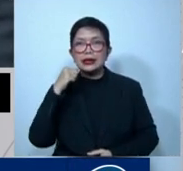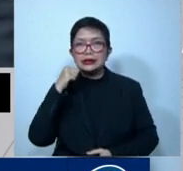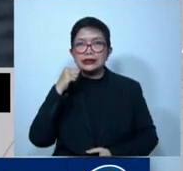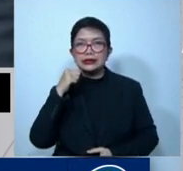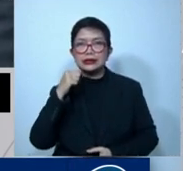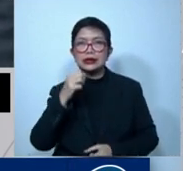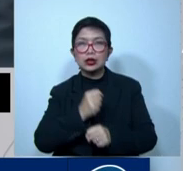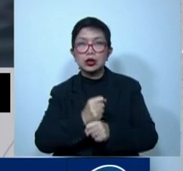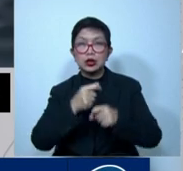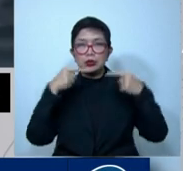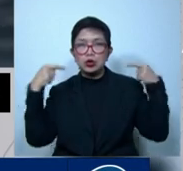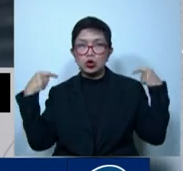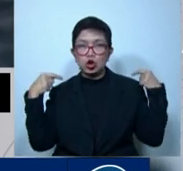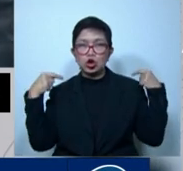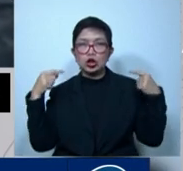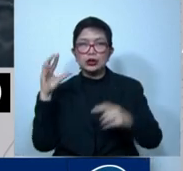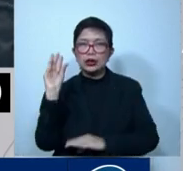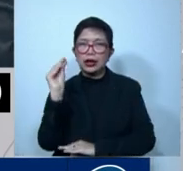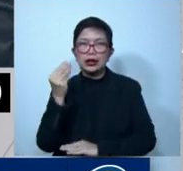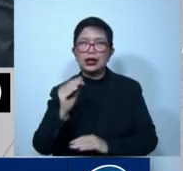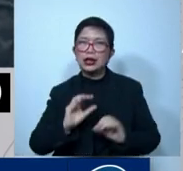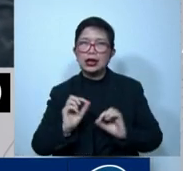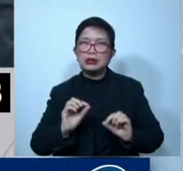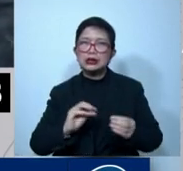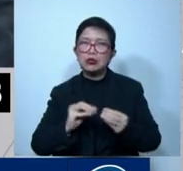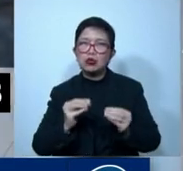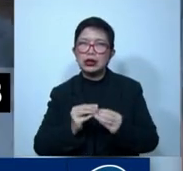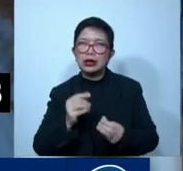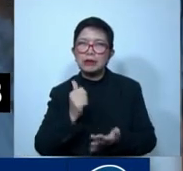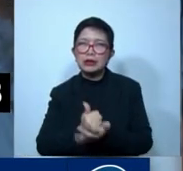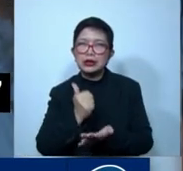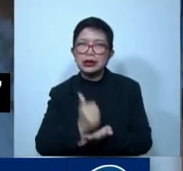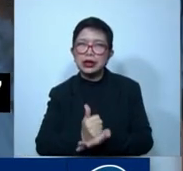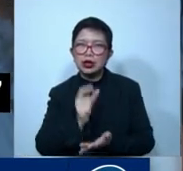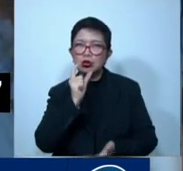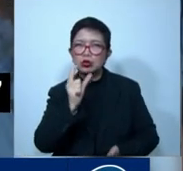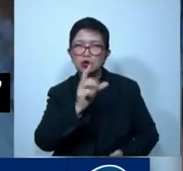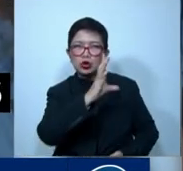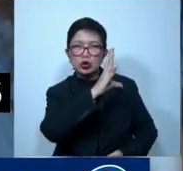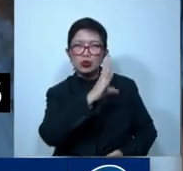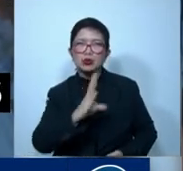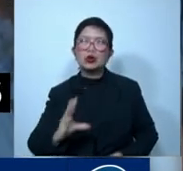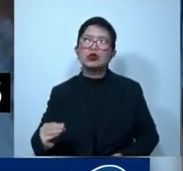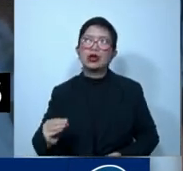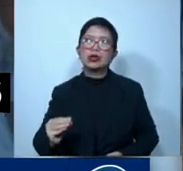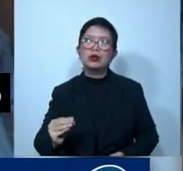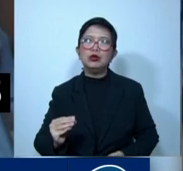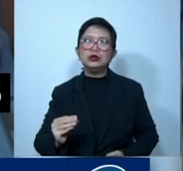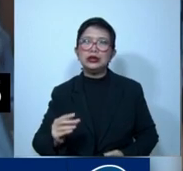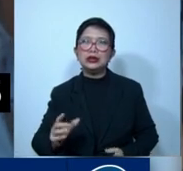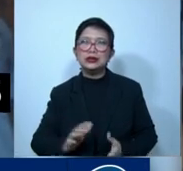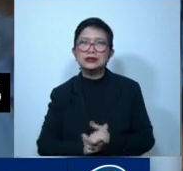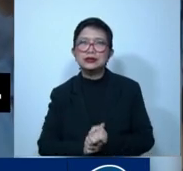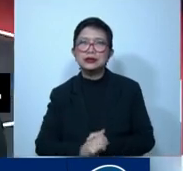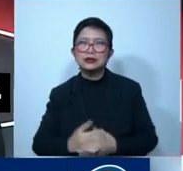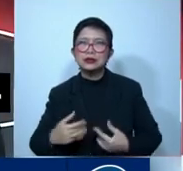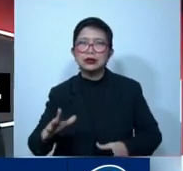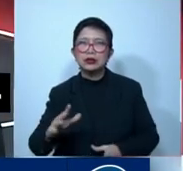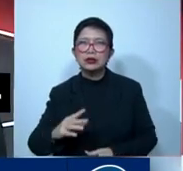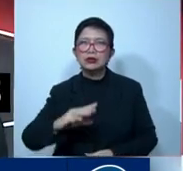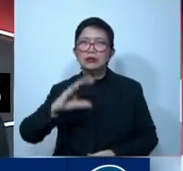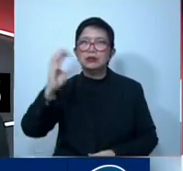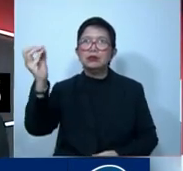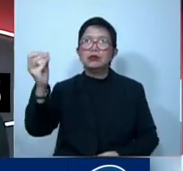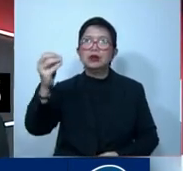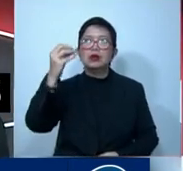tidak dapat berbuat sesuatu yang berarti untuk mengurangi polusi Terima kasih